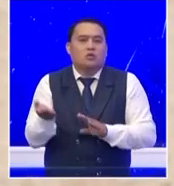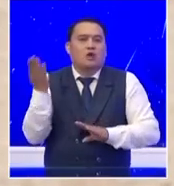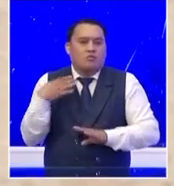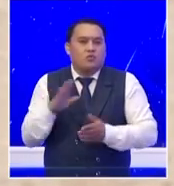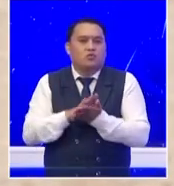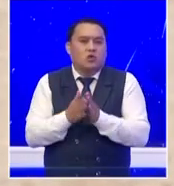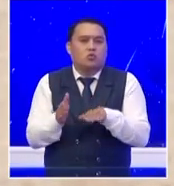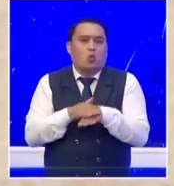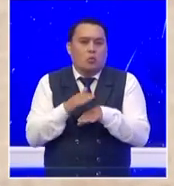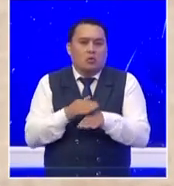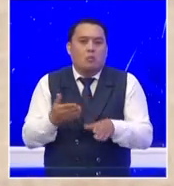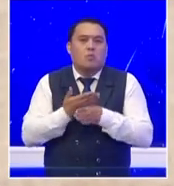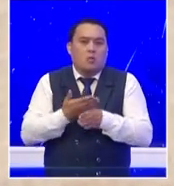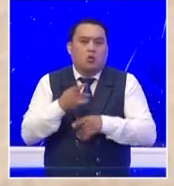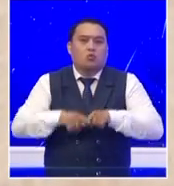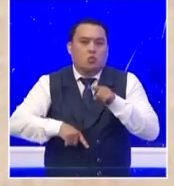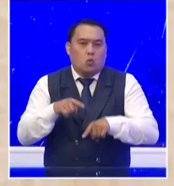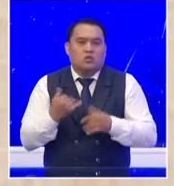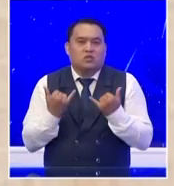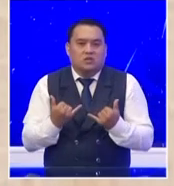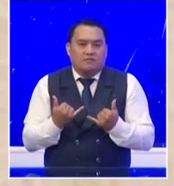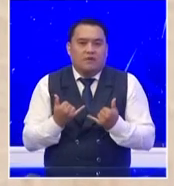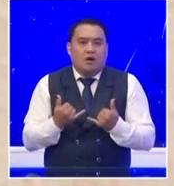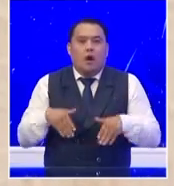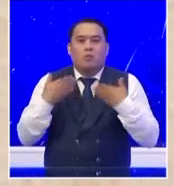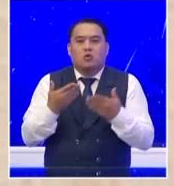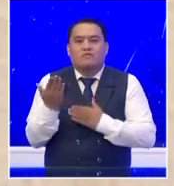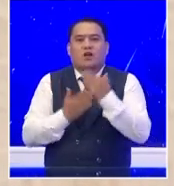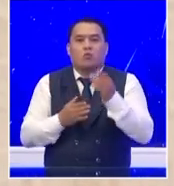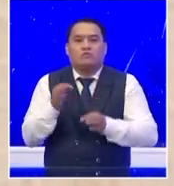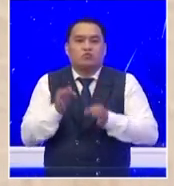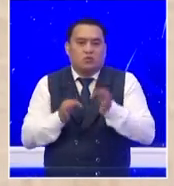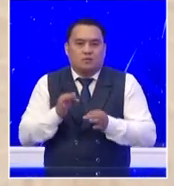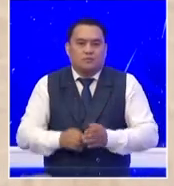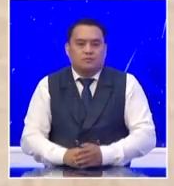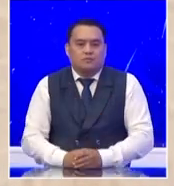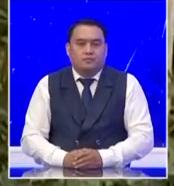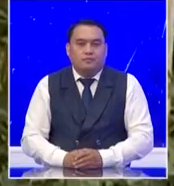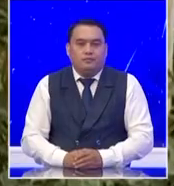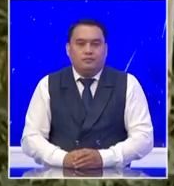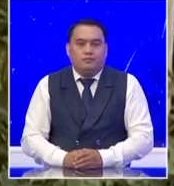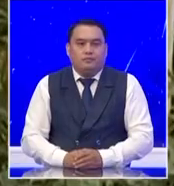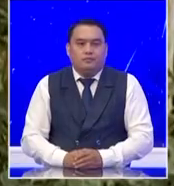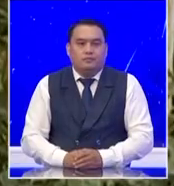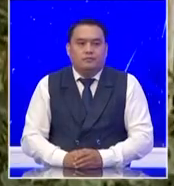решили сделать доброе дело и помочь своему родственнику, сейчас намерены обратиться в Верховный суд.